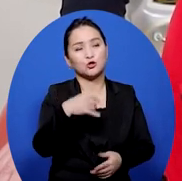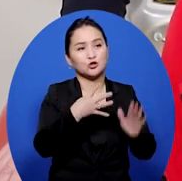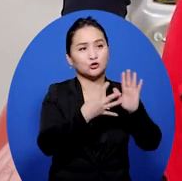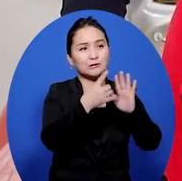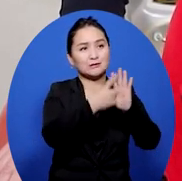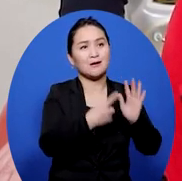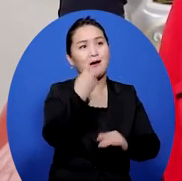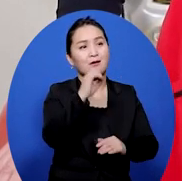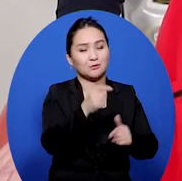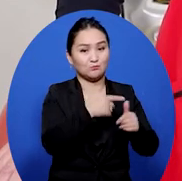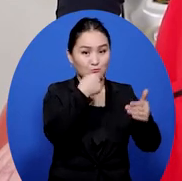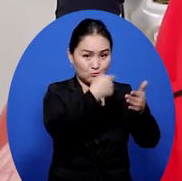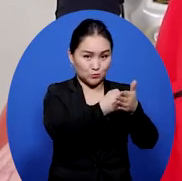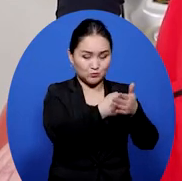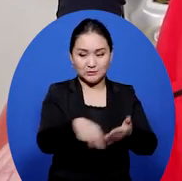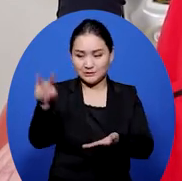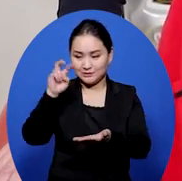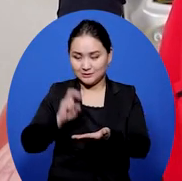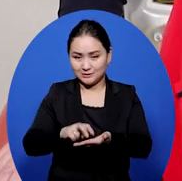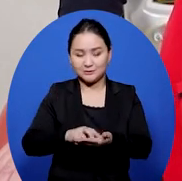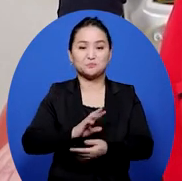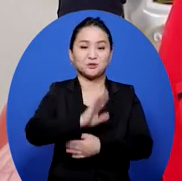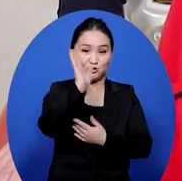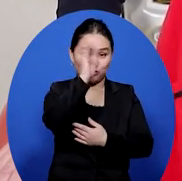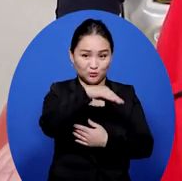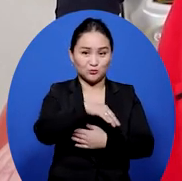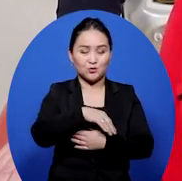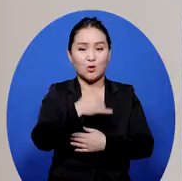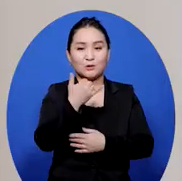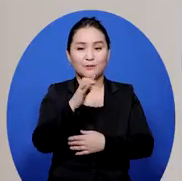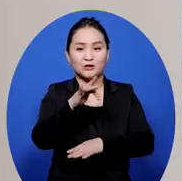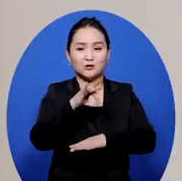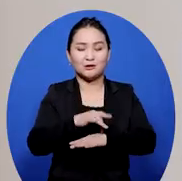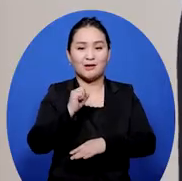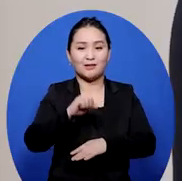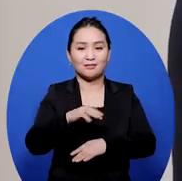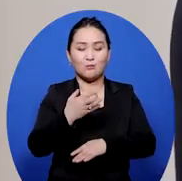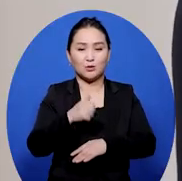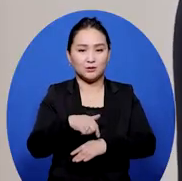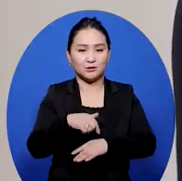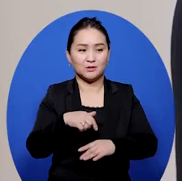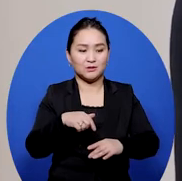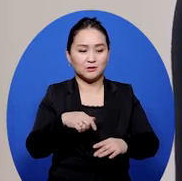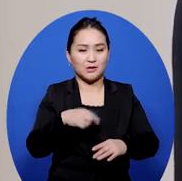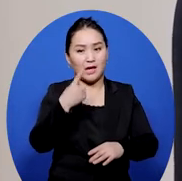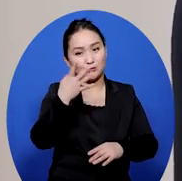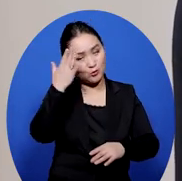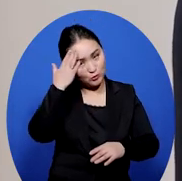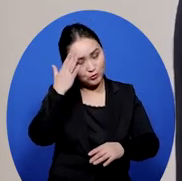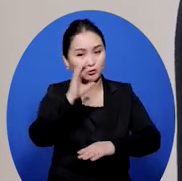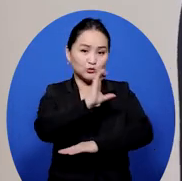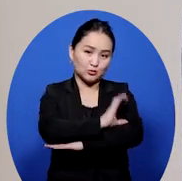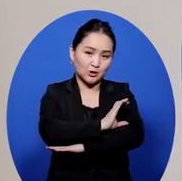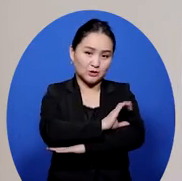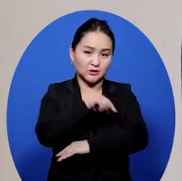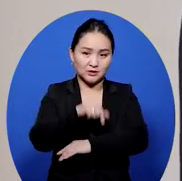9 сарын 10-нд яг бүртгүүлээд тэнцээ тэгээд явсан. Отроо Алтан Борлог руу 14 хоног яваад ирээд энэ